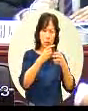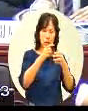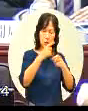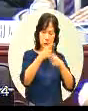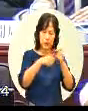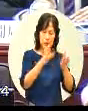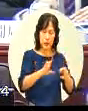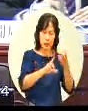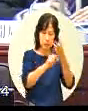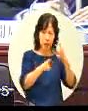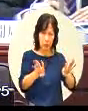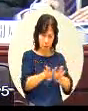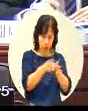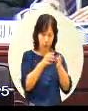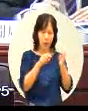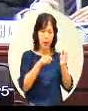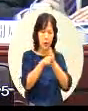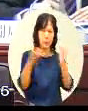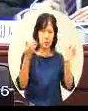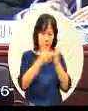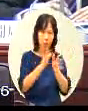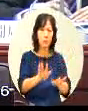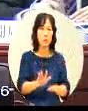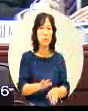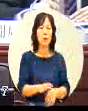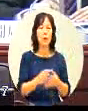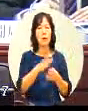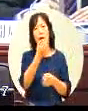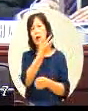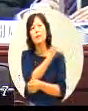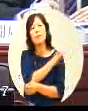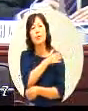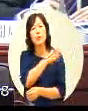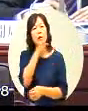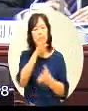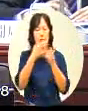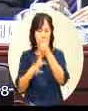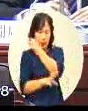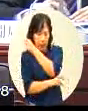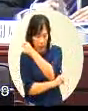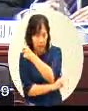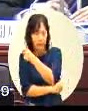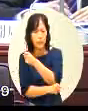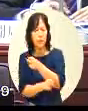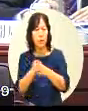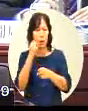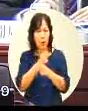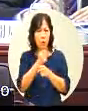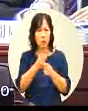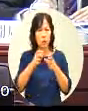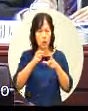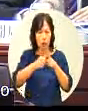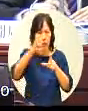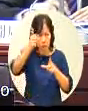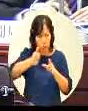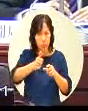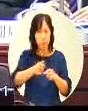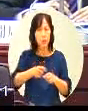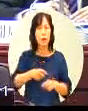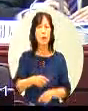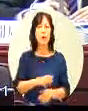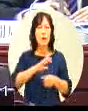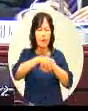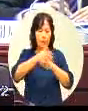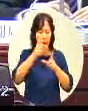始到现在，不管是在基层的第一线区长，包括区